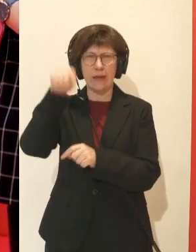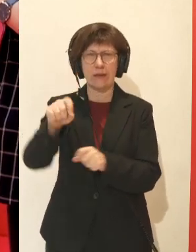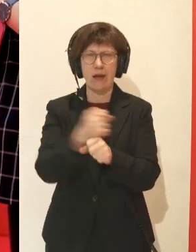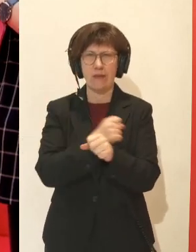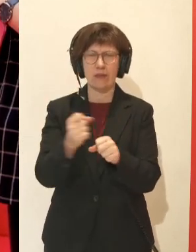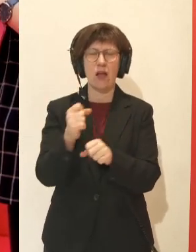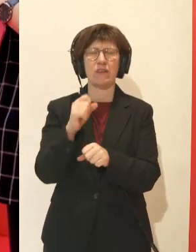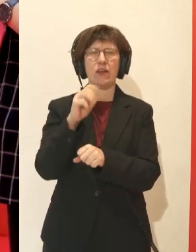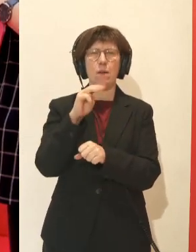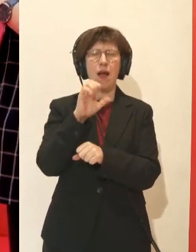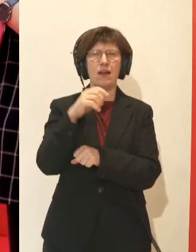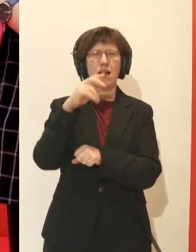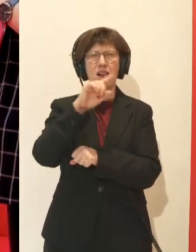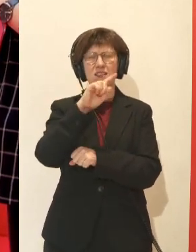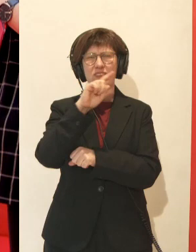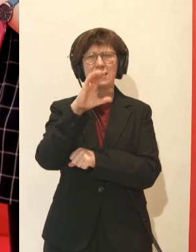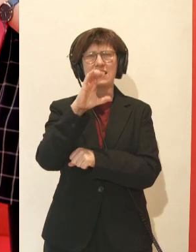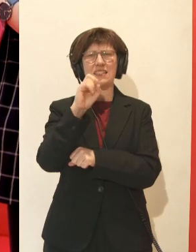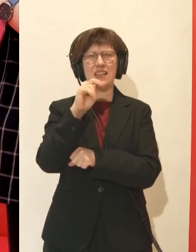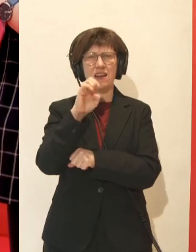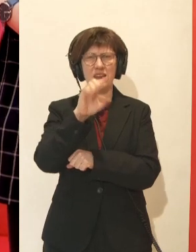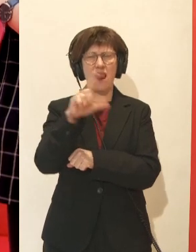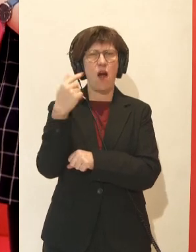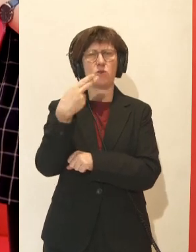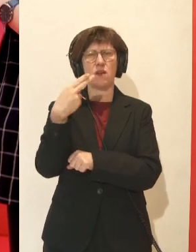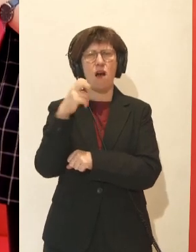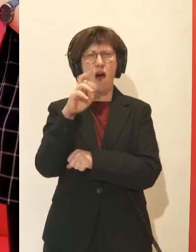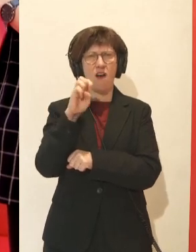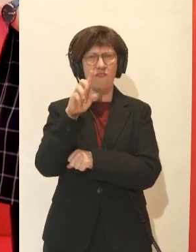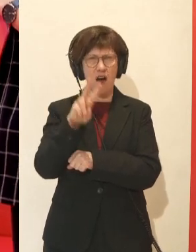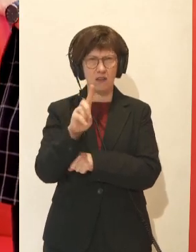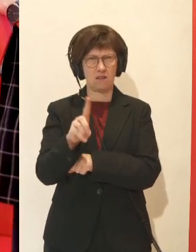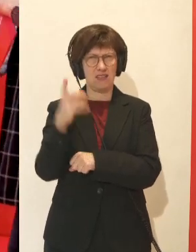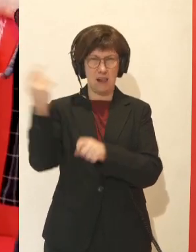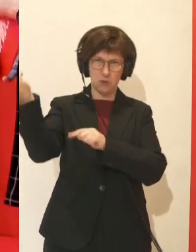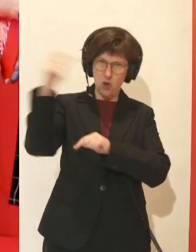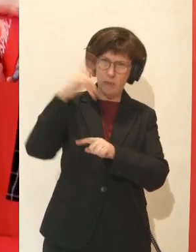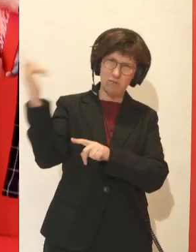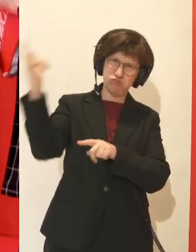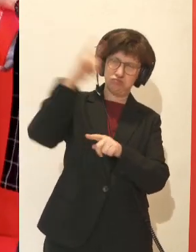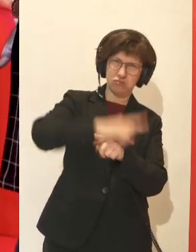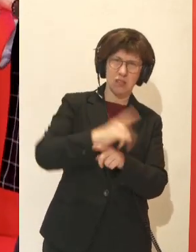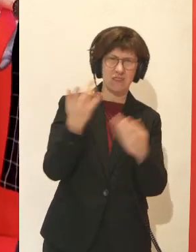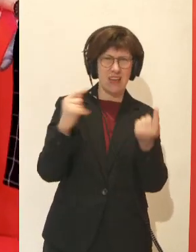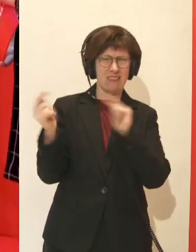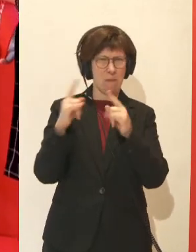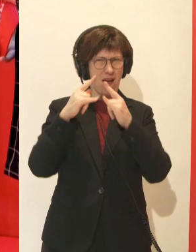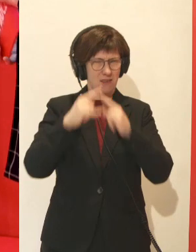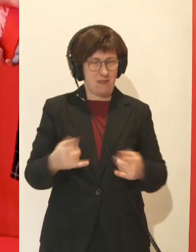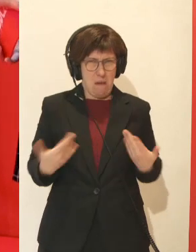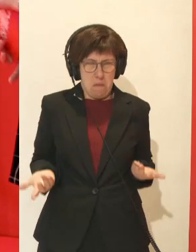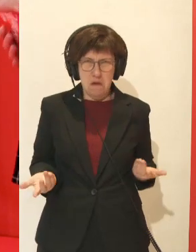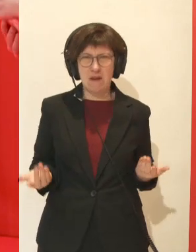Michael Sandel heute da, der aus Harvard zugeschaltet ist. Ich weiß nicht, ob der sonst hergeflogen wäre, ja, für eine Session auf dem Debattencamp. Also